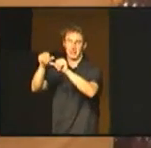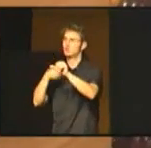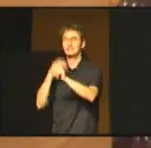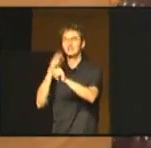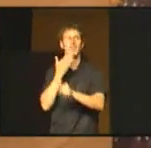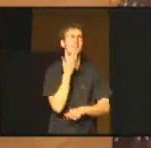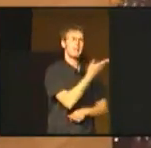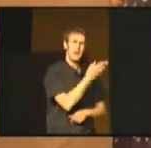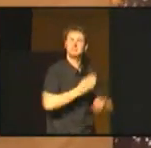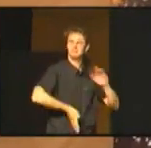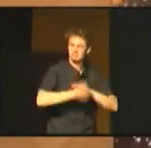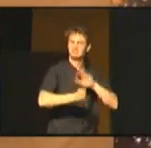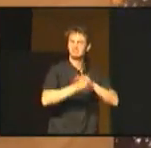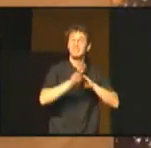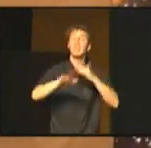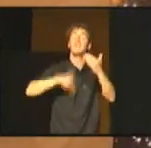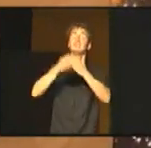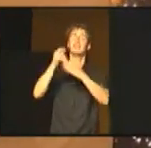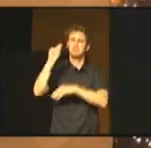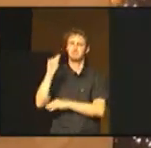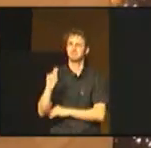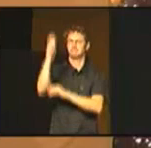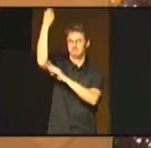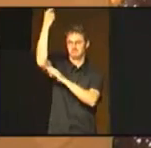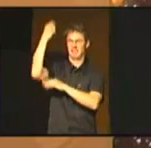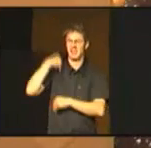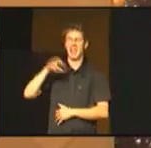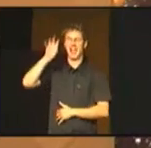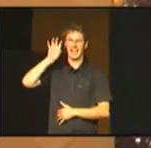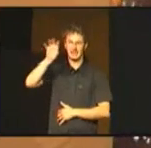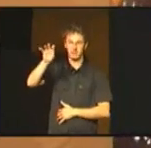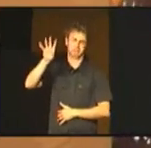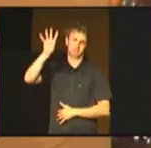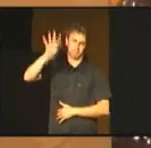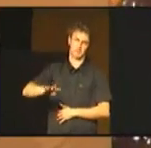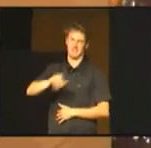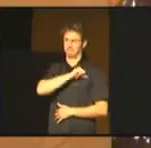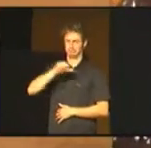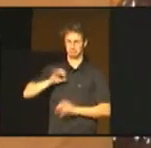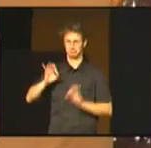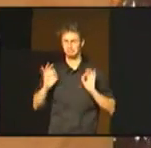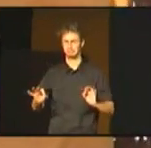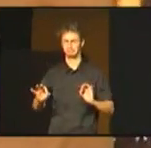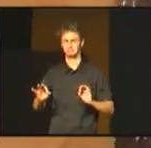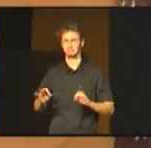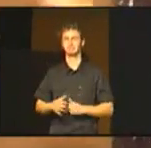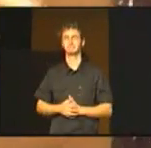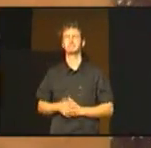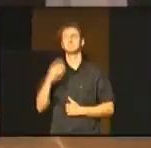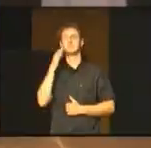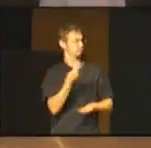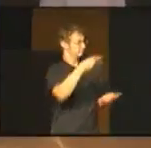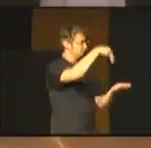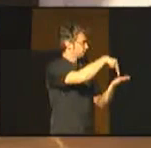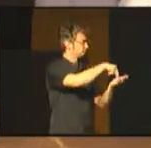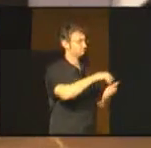continuï així fins que arribi el moment de poder dir que Catalunya ja és plena i lliure. La Muriel Casals amb tots vosaltres.